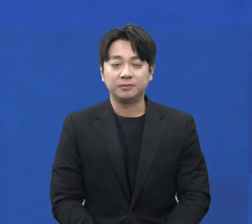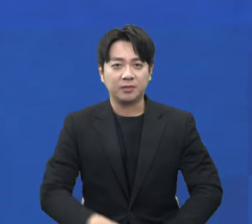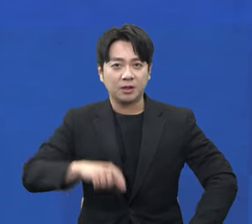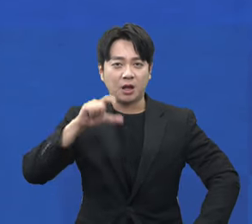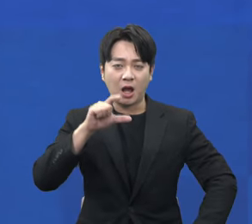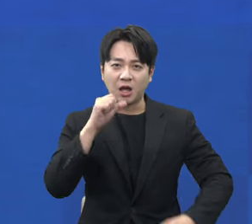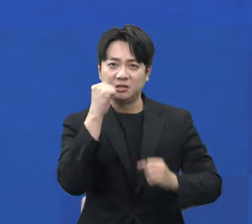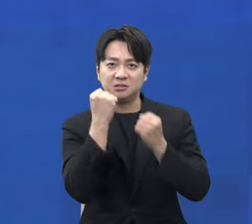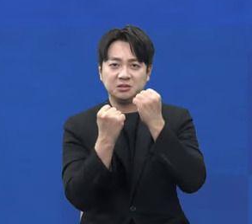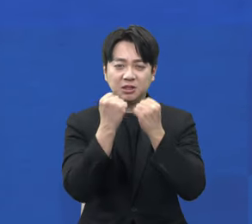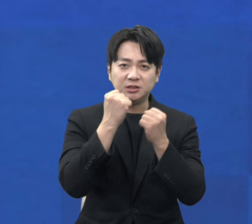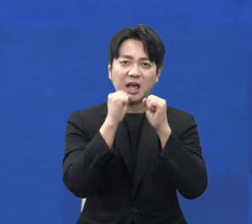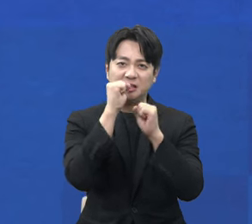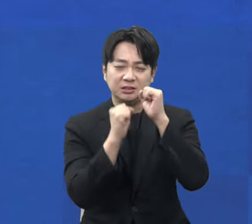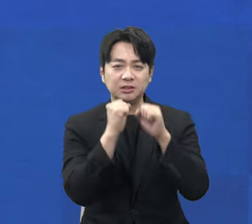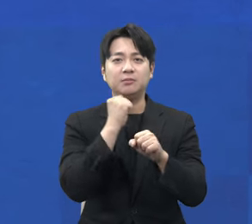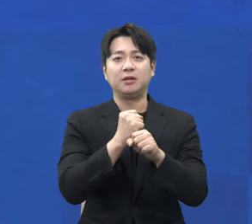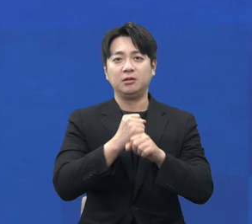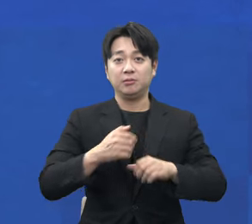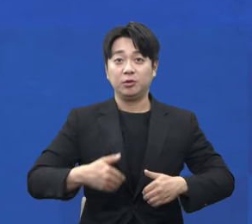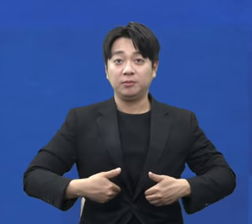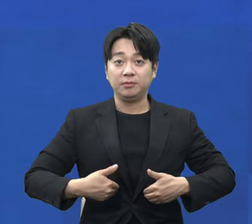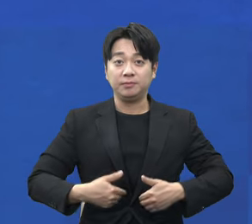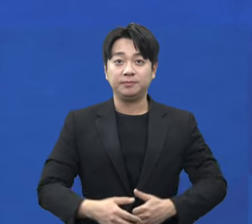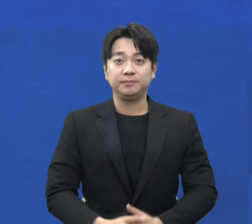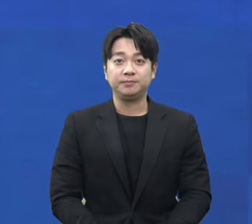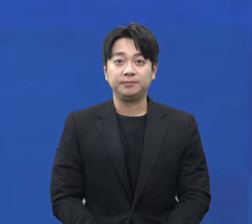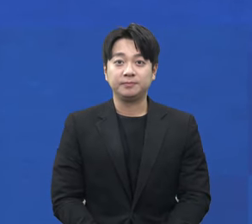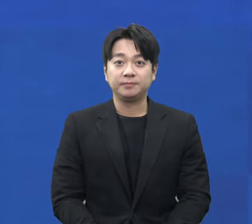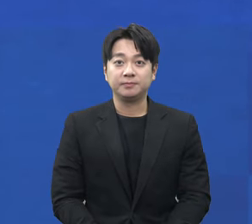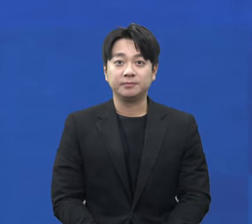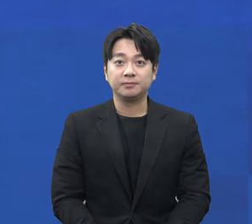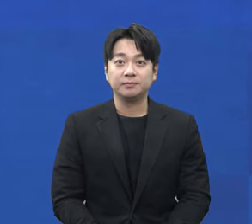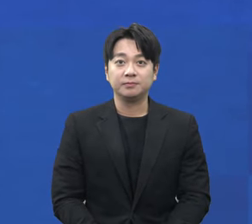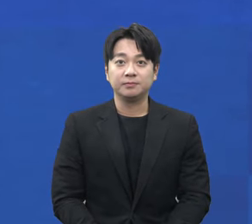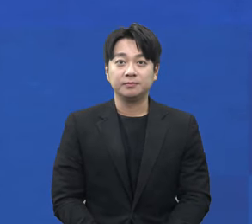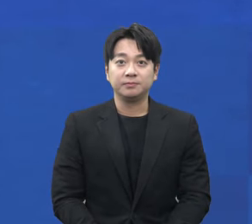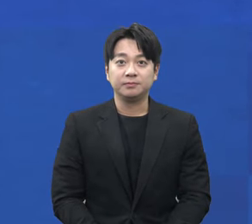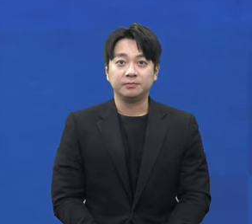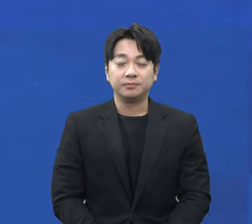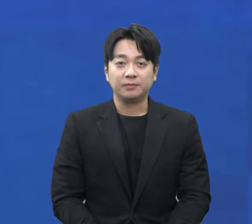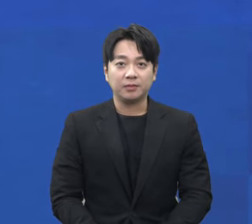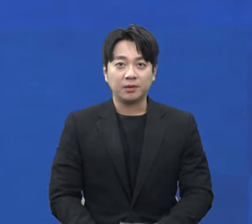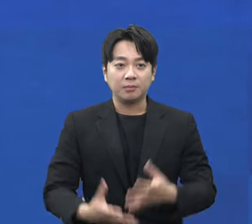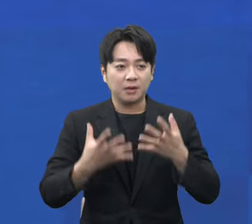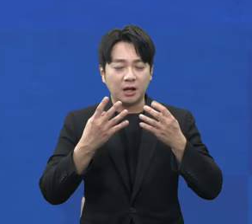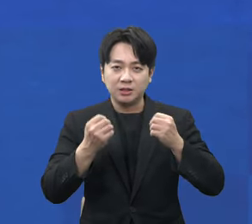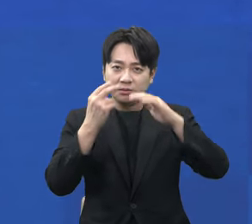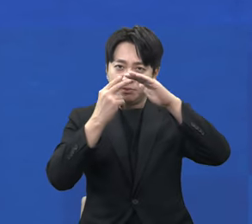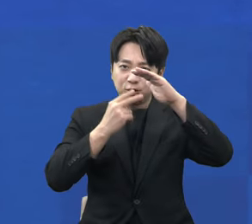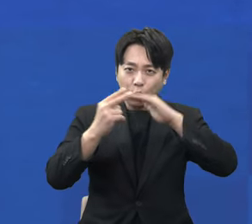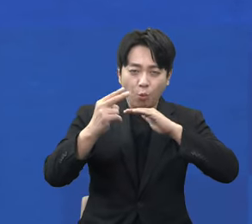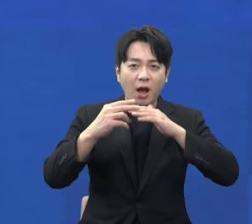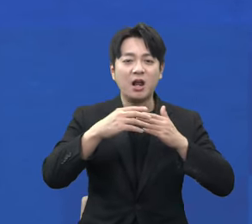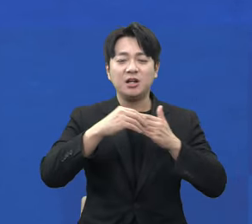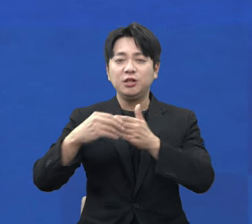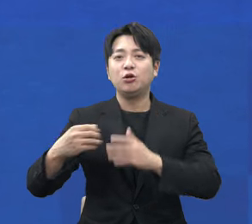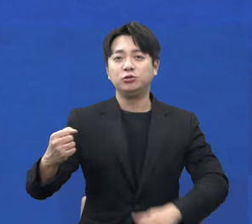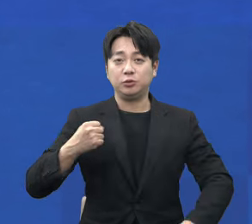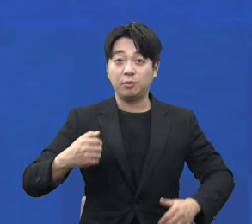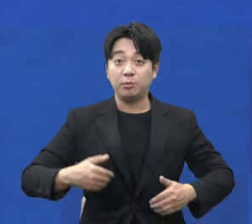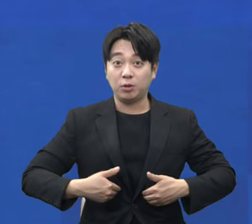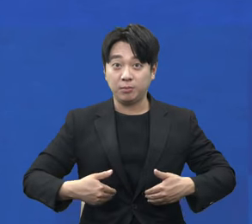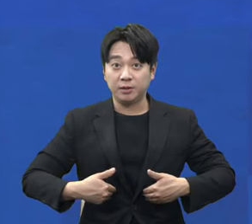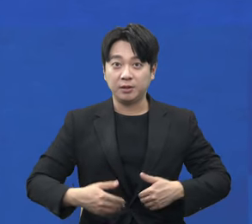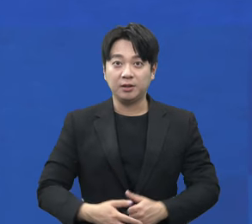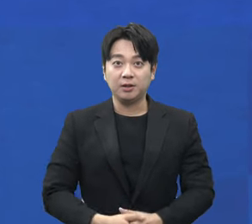할 시간입니다 완전히 새롭고 능력과 비전 있는 리더십이 필요합니다 전국대학생